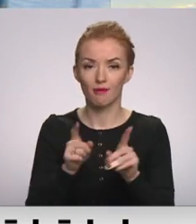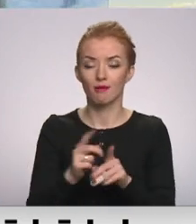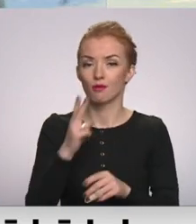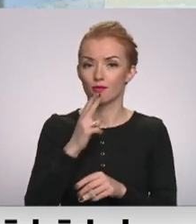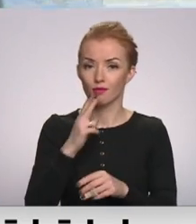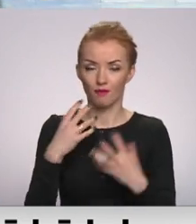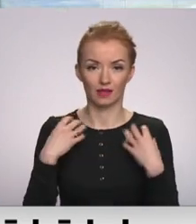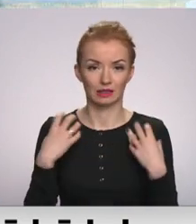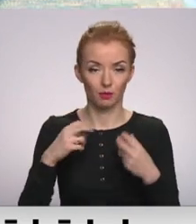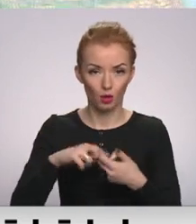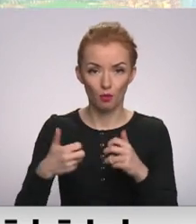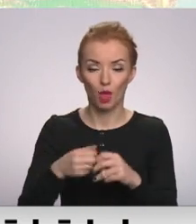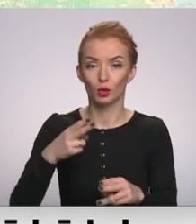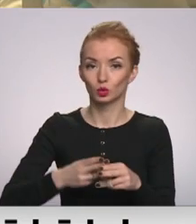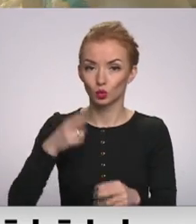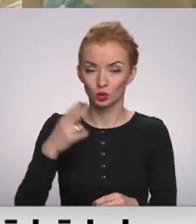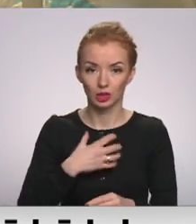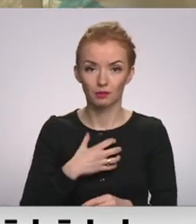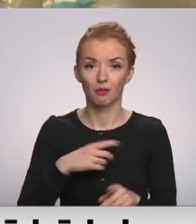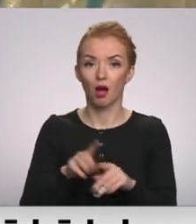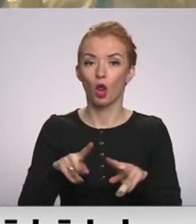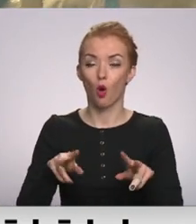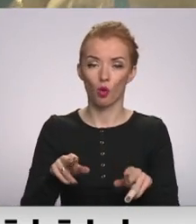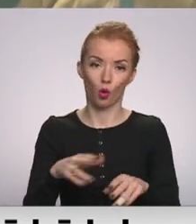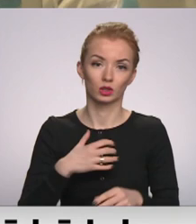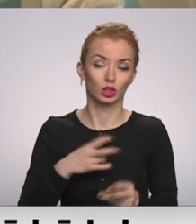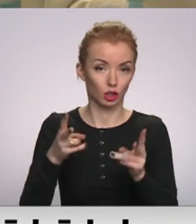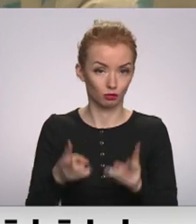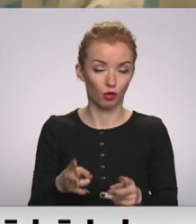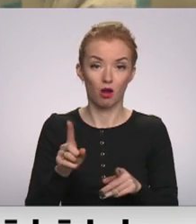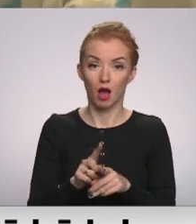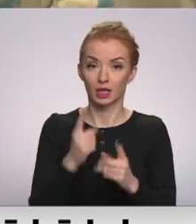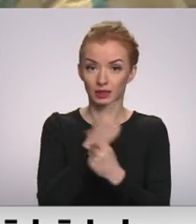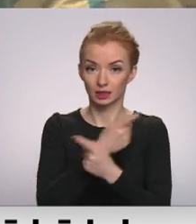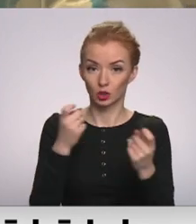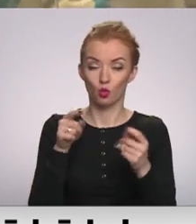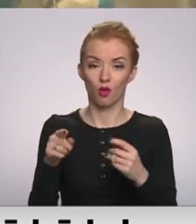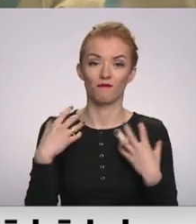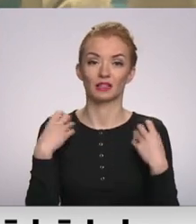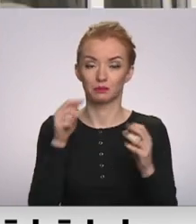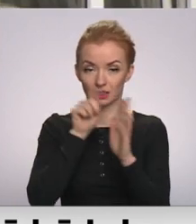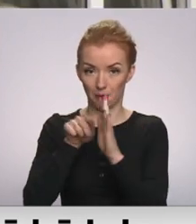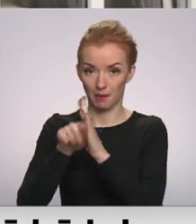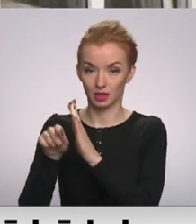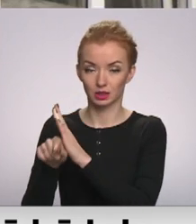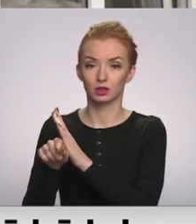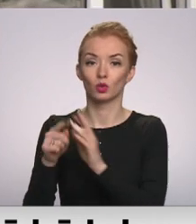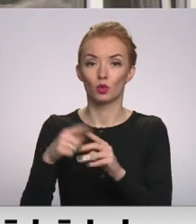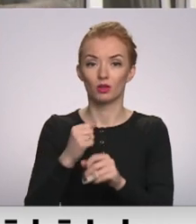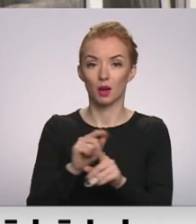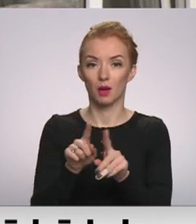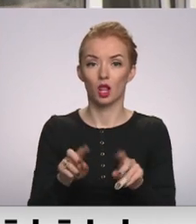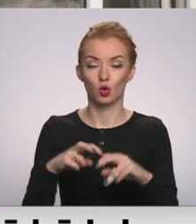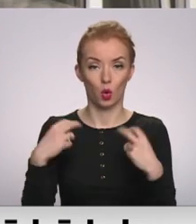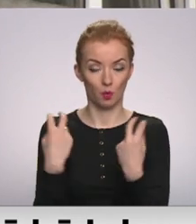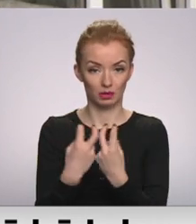izraisītas veselības problēmas, cukura diabēts un onkoloģiska saslimšana, ziņoja Veselības inspekcijas Saimas sociālo un darba lietu komisijas